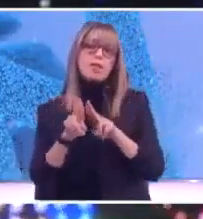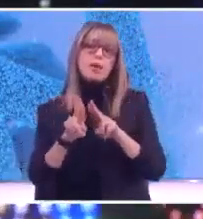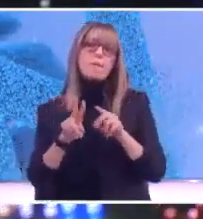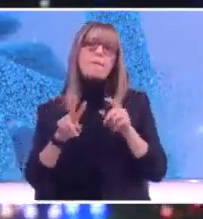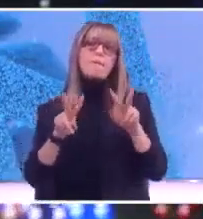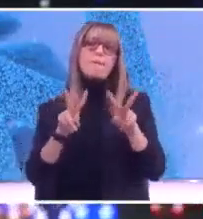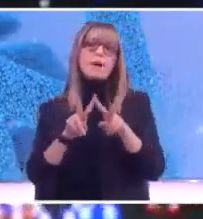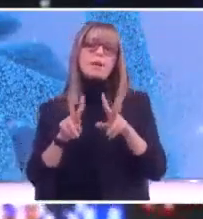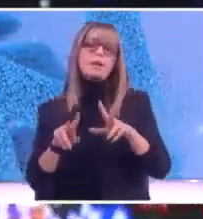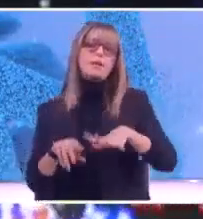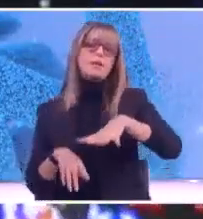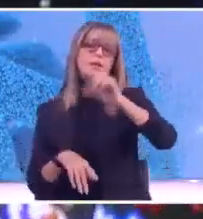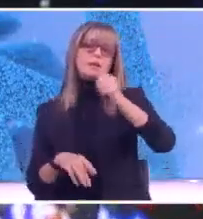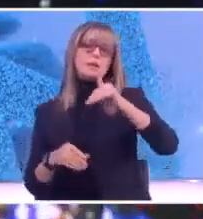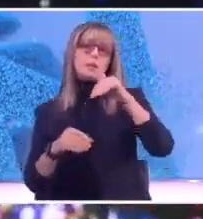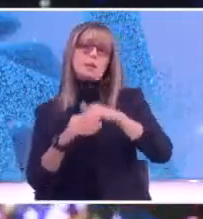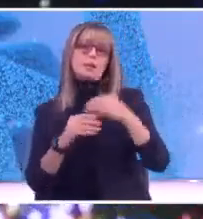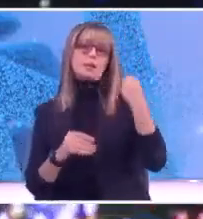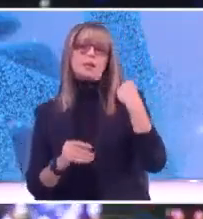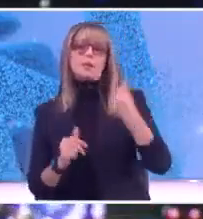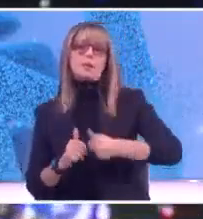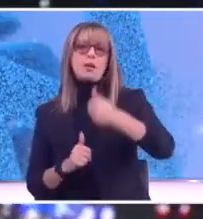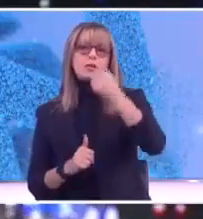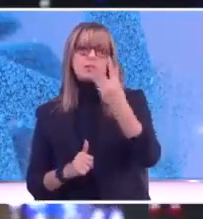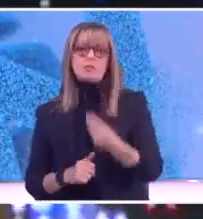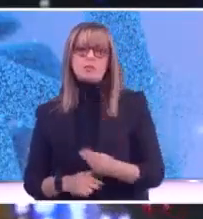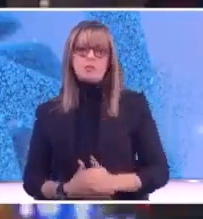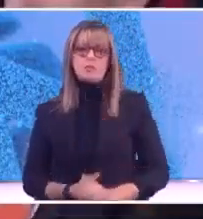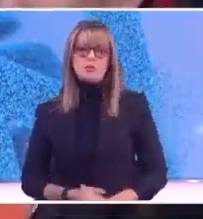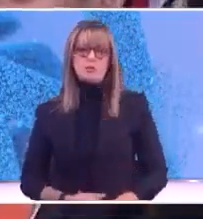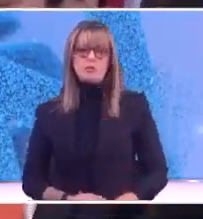Temsilciler Meclisi'nin yeni başkanı oldu.